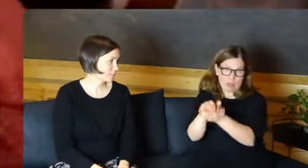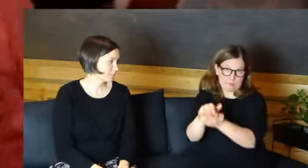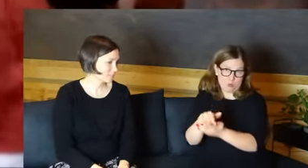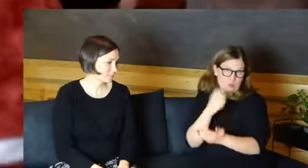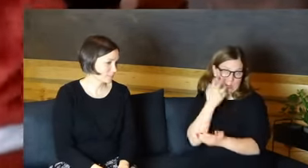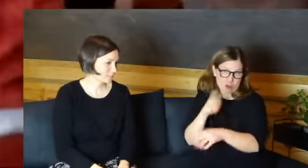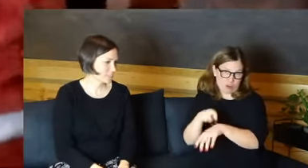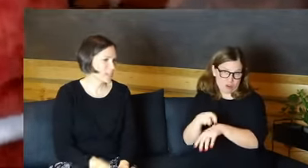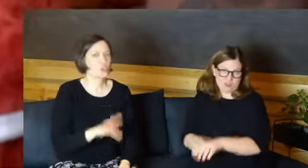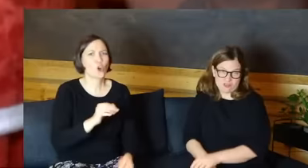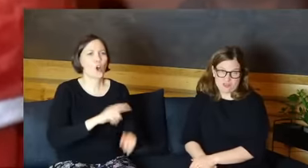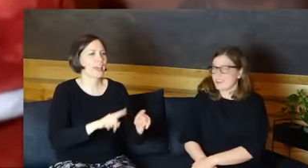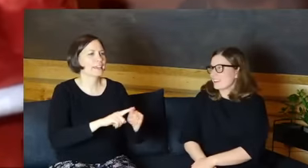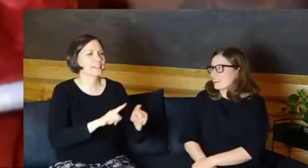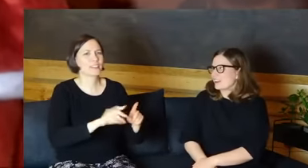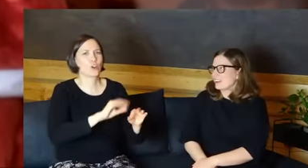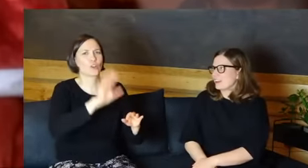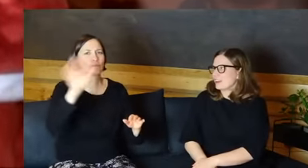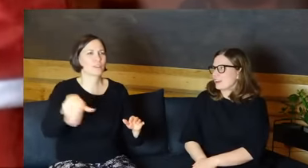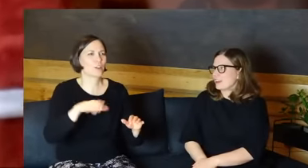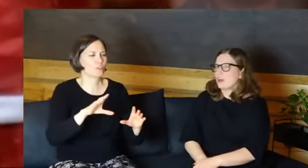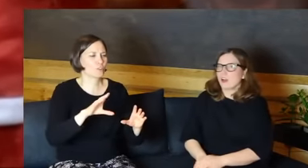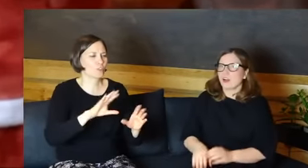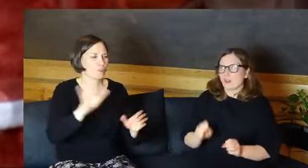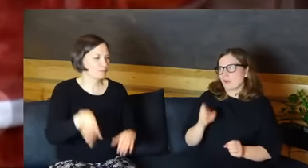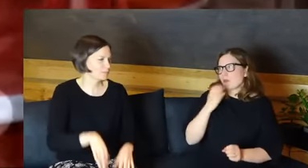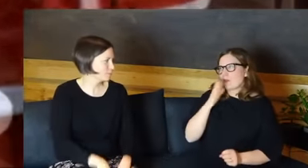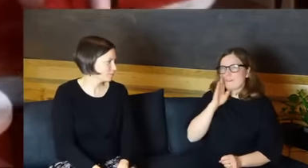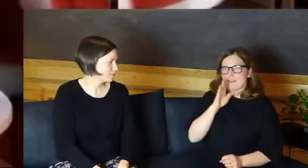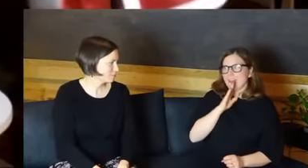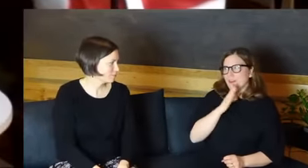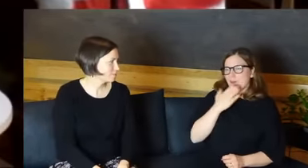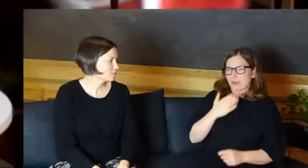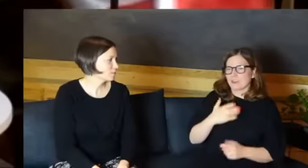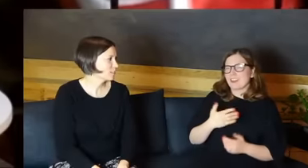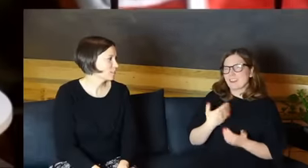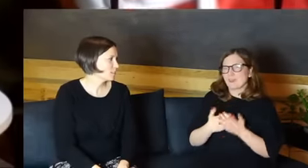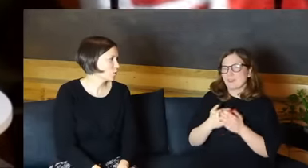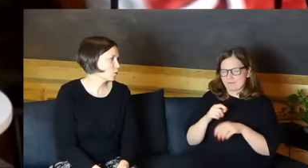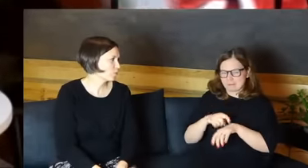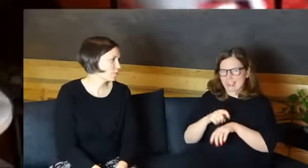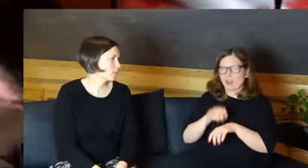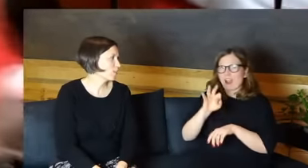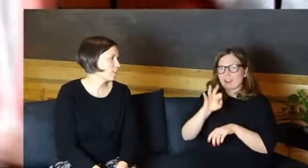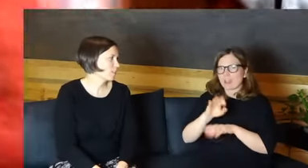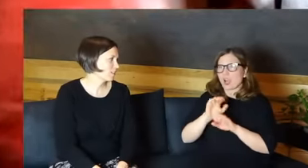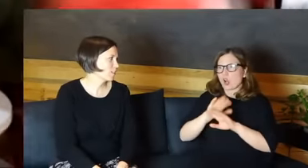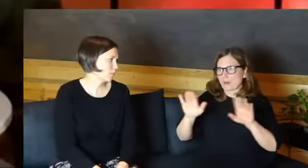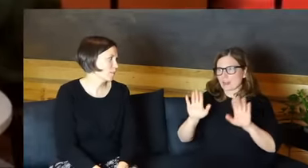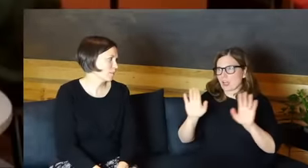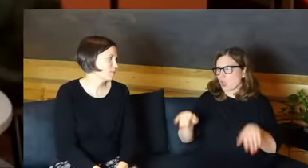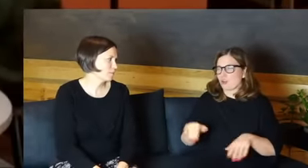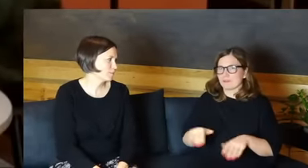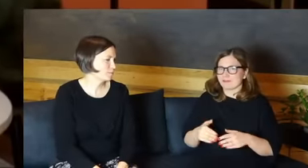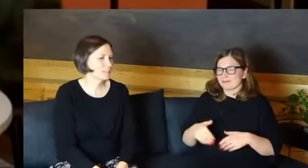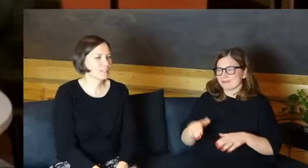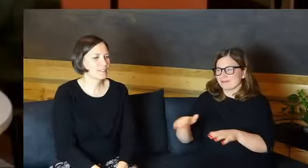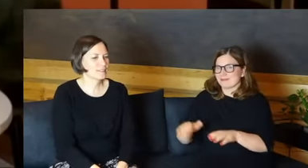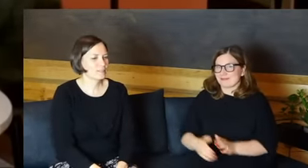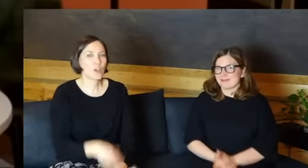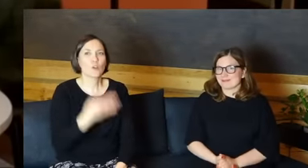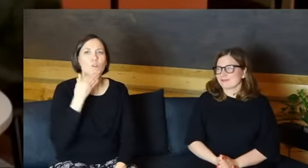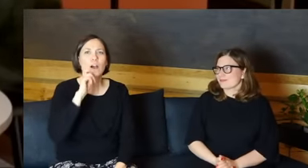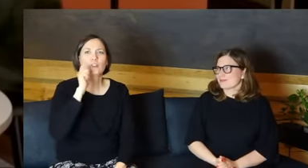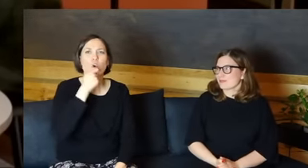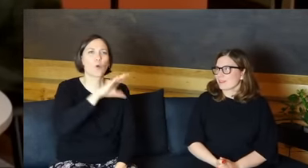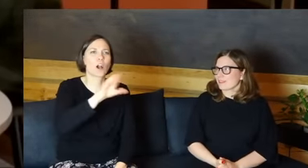samaan tien. Saadaan, me ollaan luvattu, että 800 lopetetaan. No sepä. Se. Kiitoksia. Kyllä. Kiitoksia teille. Joo, ja hyvää joulua